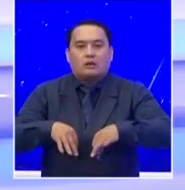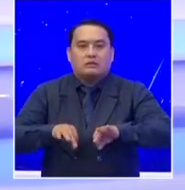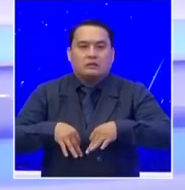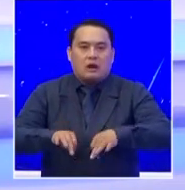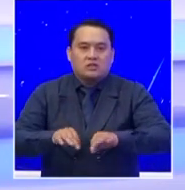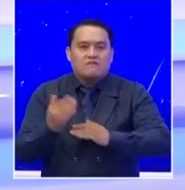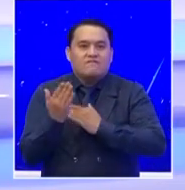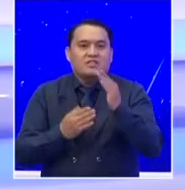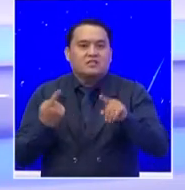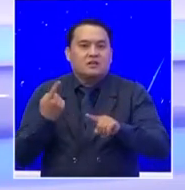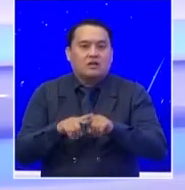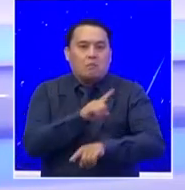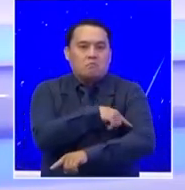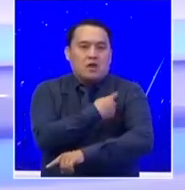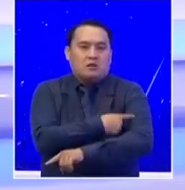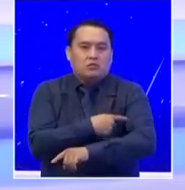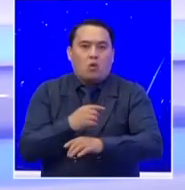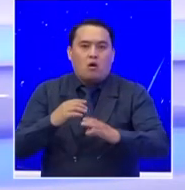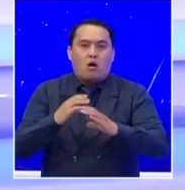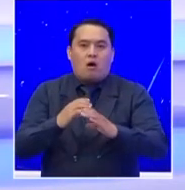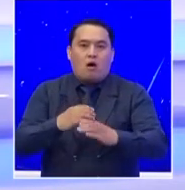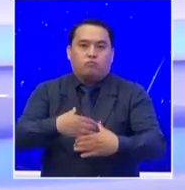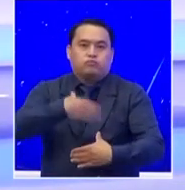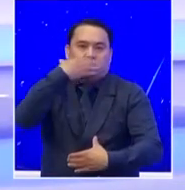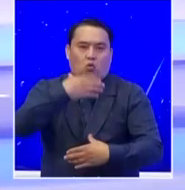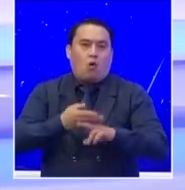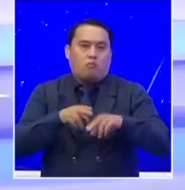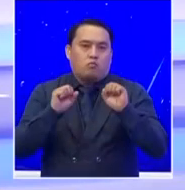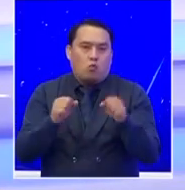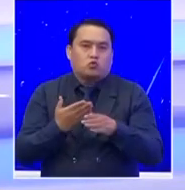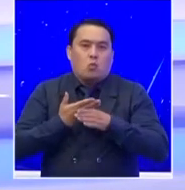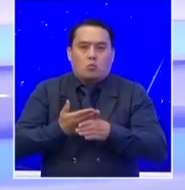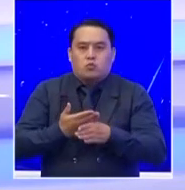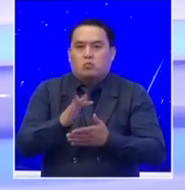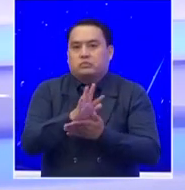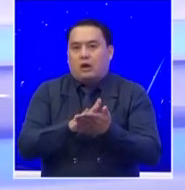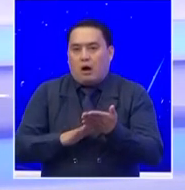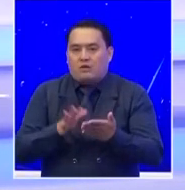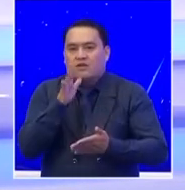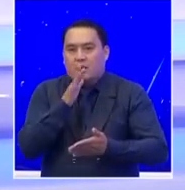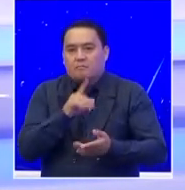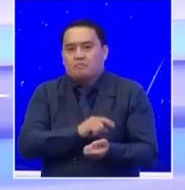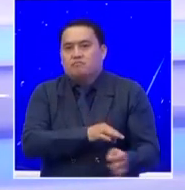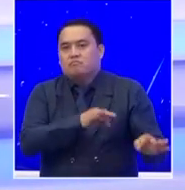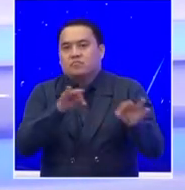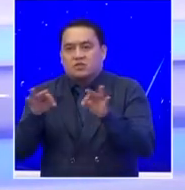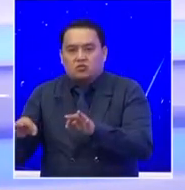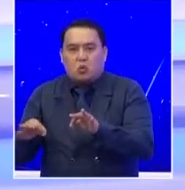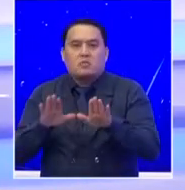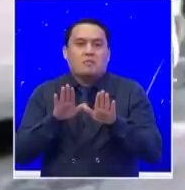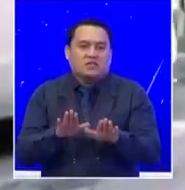но и высокотехнологичная медицинская капсула, позволяющая продолжать оказание помощи пациенту во время переезда с места на